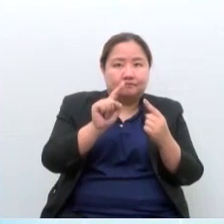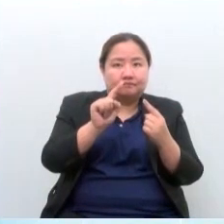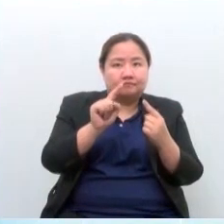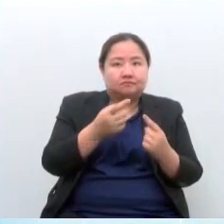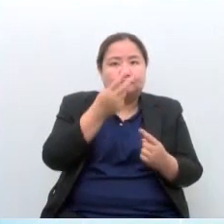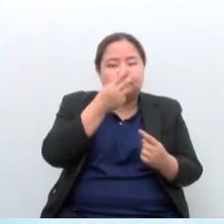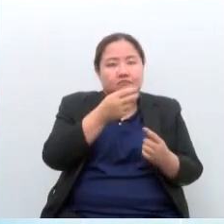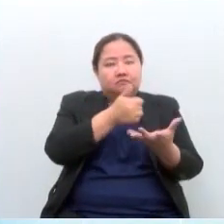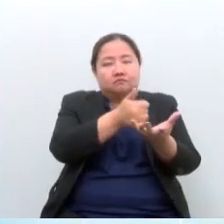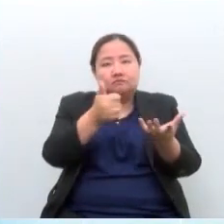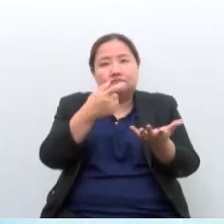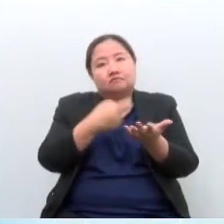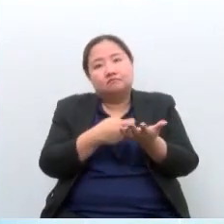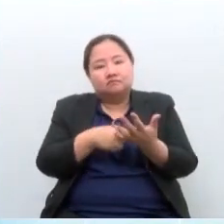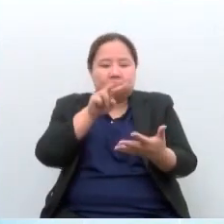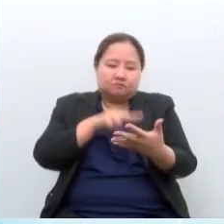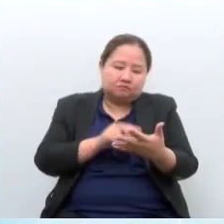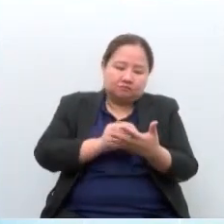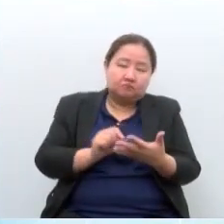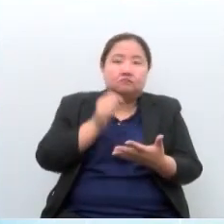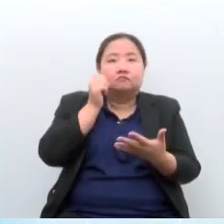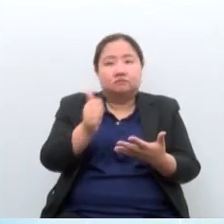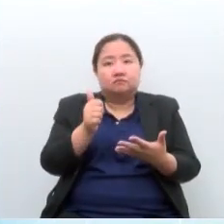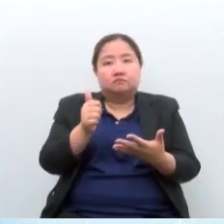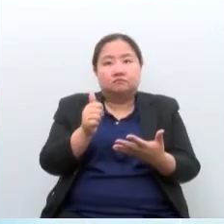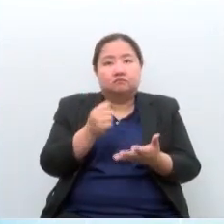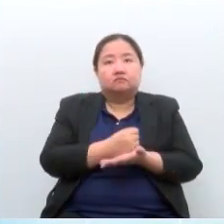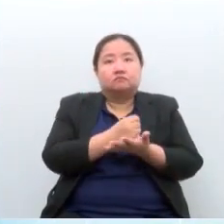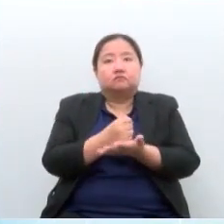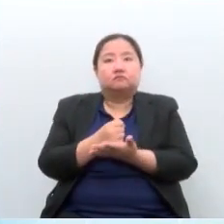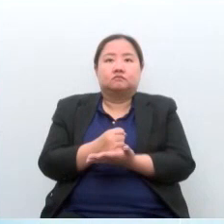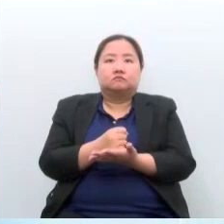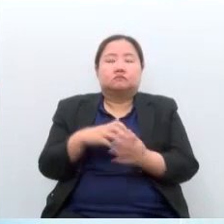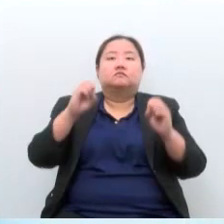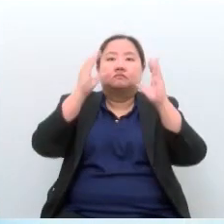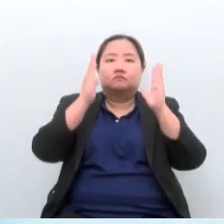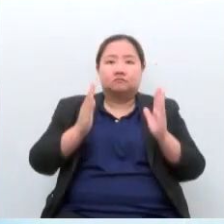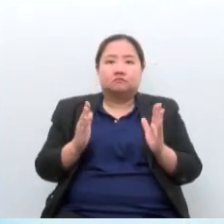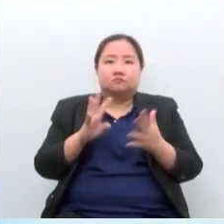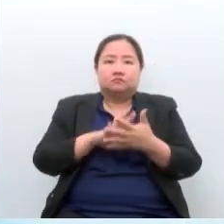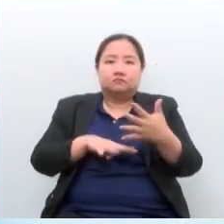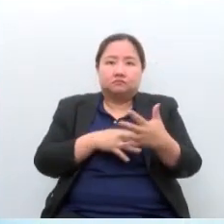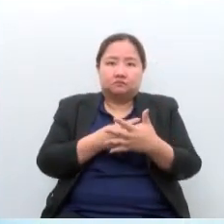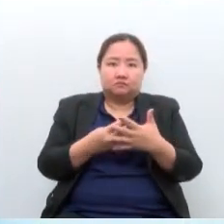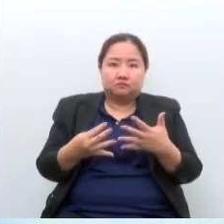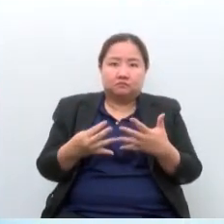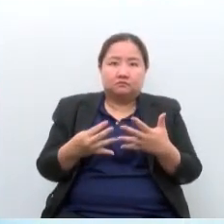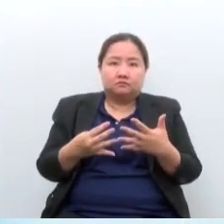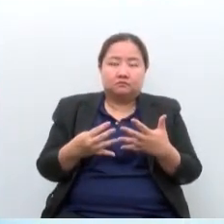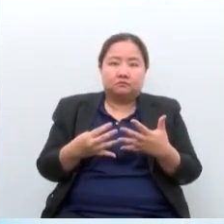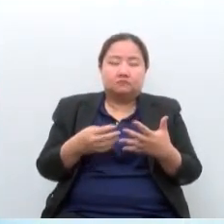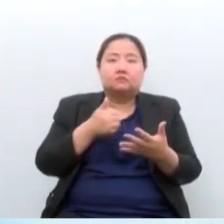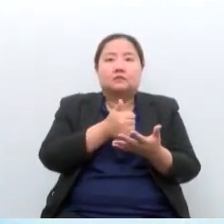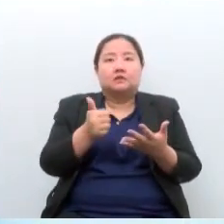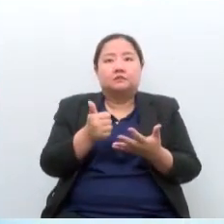คุณภาพภายในเน้นอ่านออกเขียนไดู้มช่วยคุณครูวางแผนเรื่องพัฒนาคุณภาพ